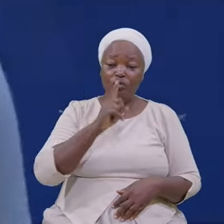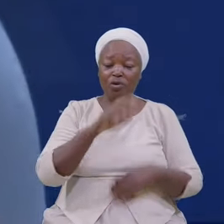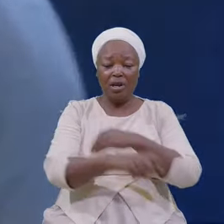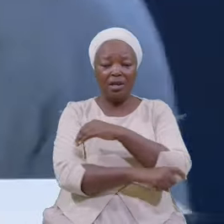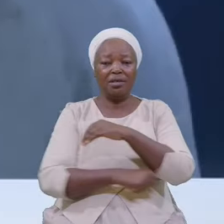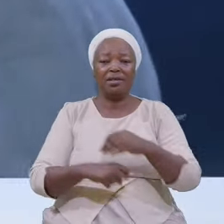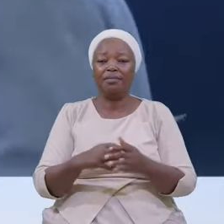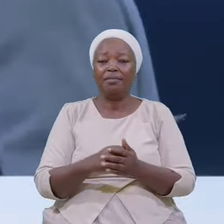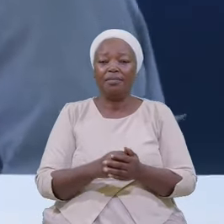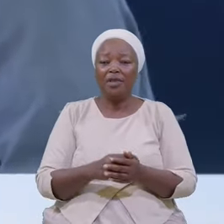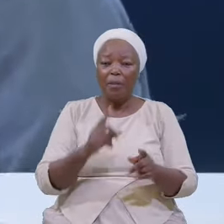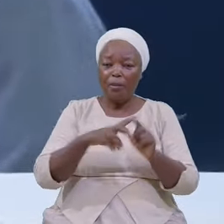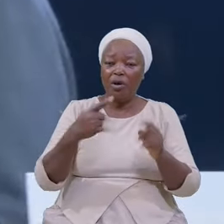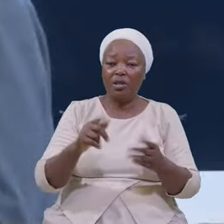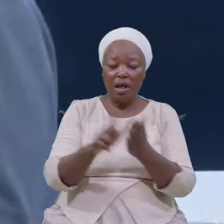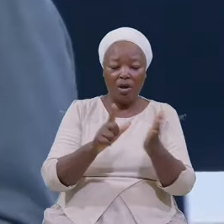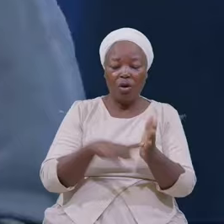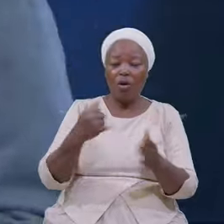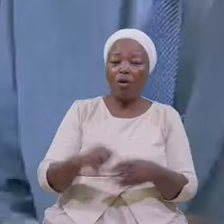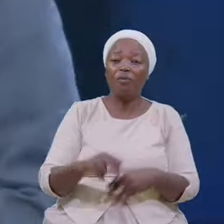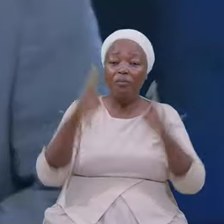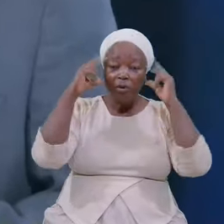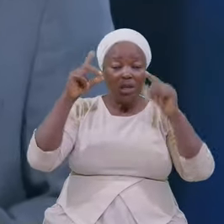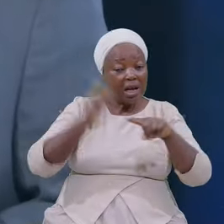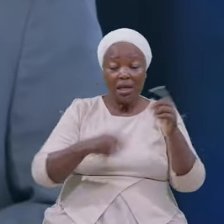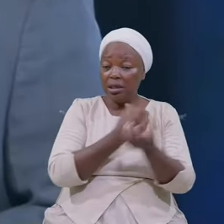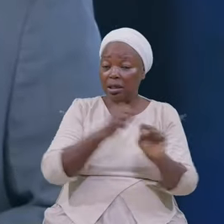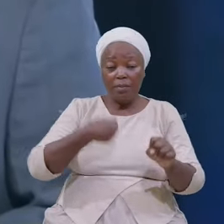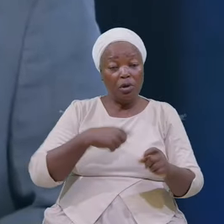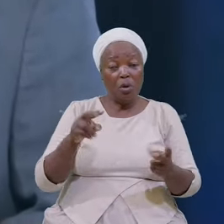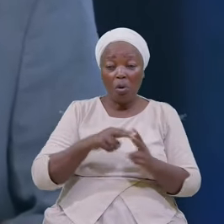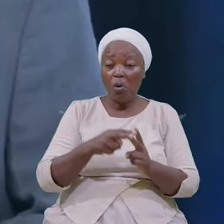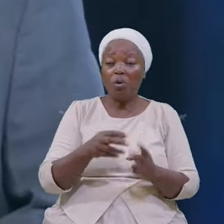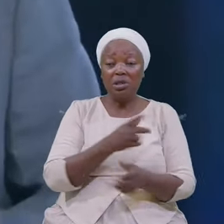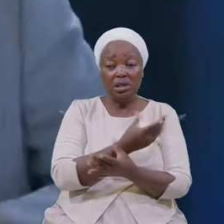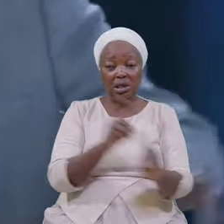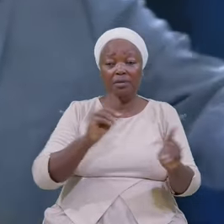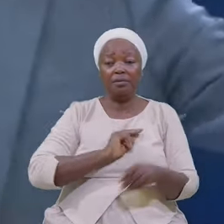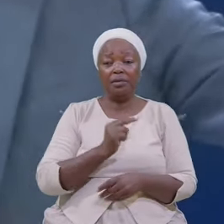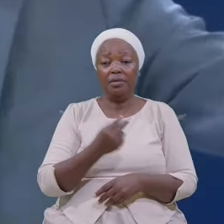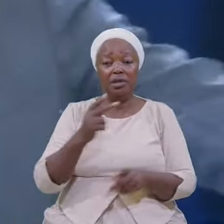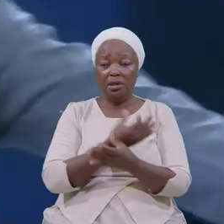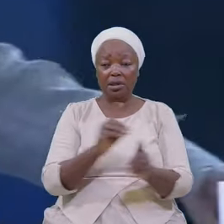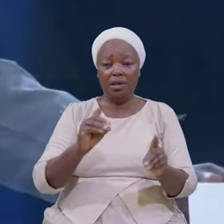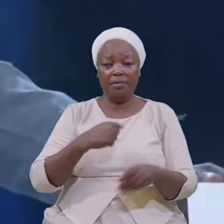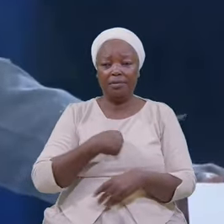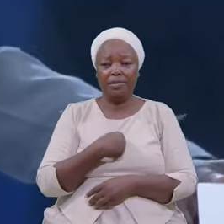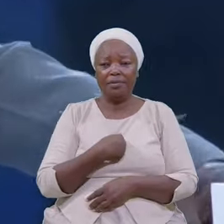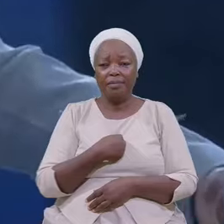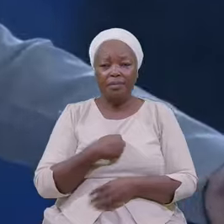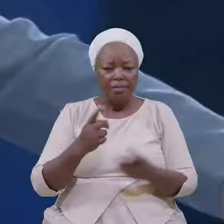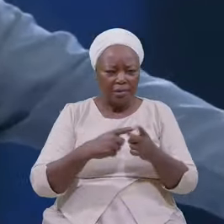Maman dit de ne pas mentir. The law of Moses could not save me, mais la loi justify me. La loi de Moïse ne pouvait ni me sauver ni It's me